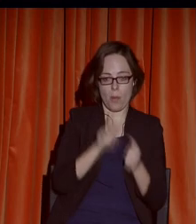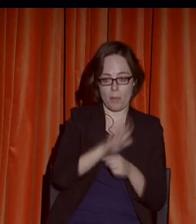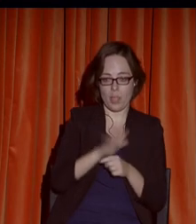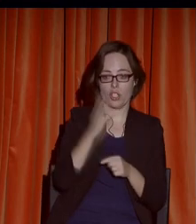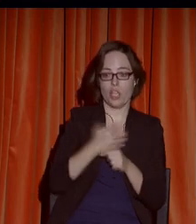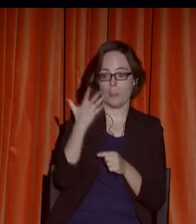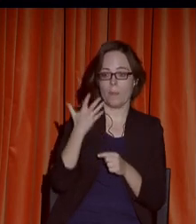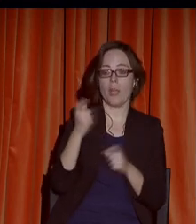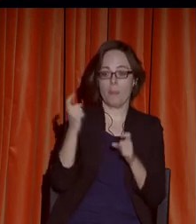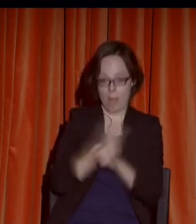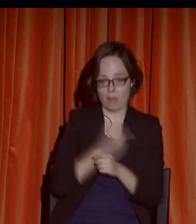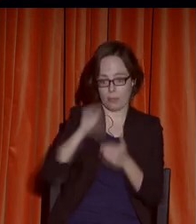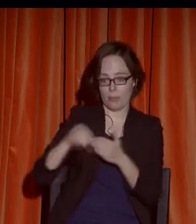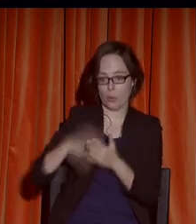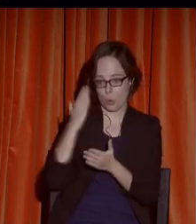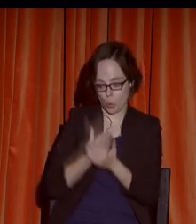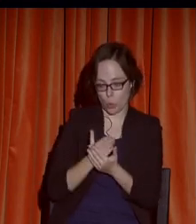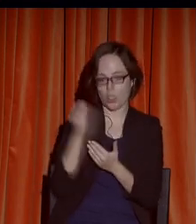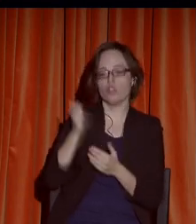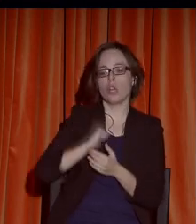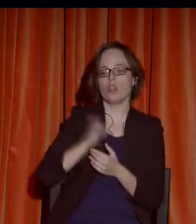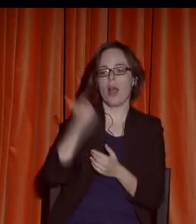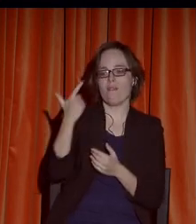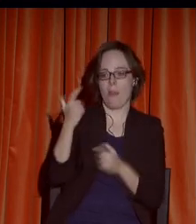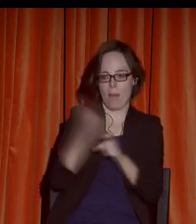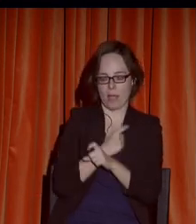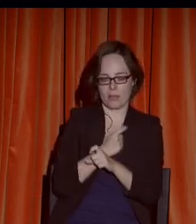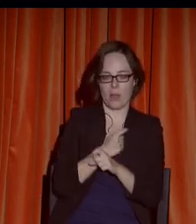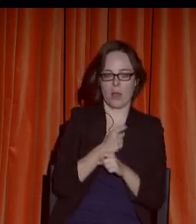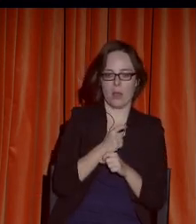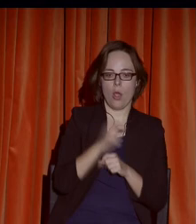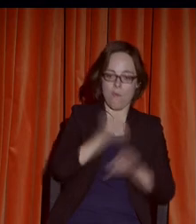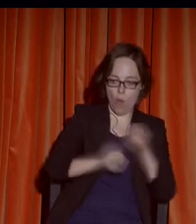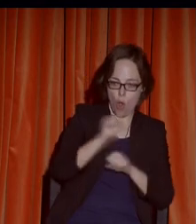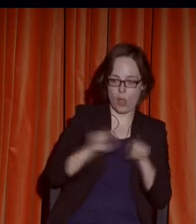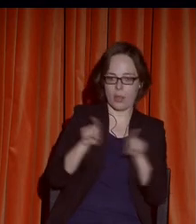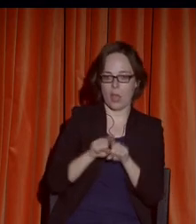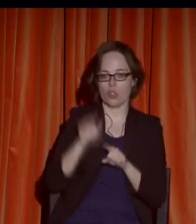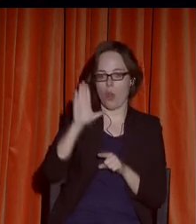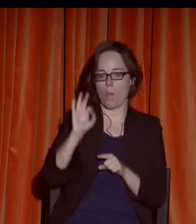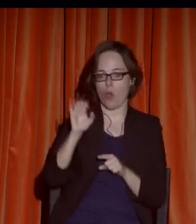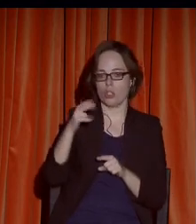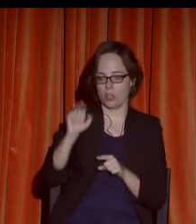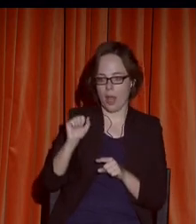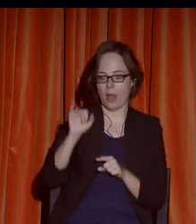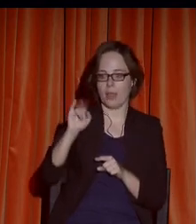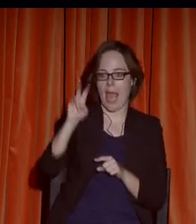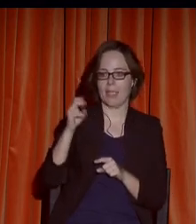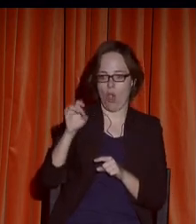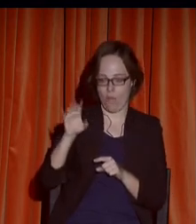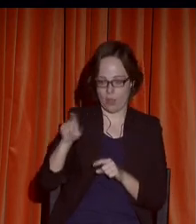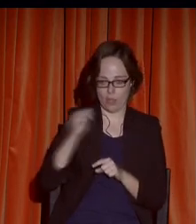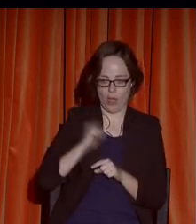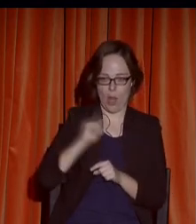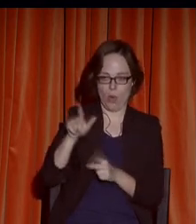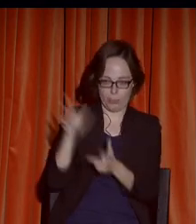państw. Oczekuje na ratyfikację jeszcze tylko przez dwa państwa, Włochy i Bośnię, Hercegowinę. Po ratyfikacji przez dwa państwa on wejdzie w życie. Kolejna zmiana